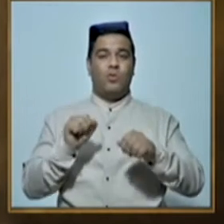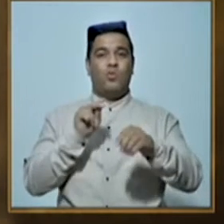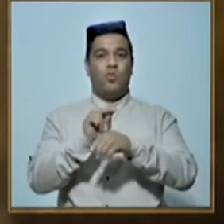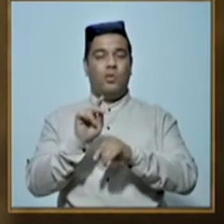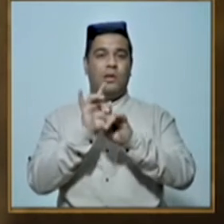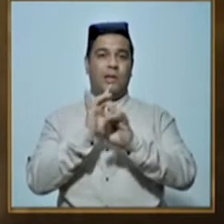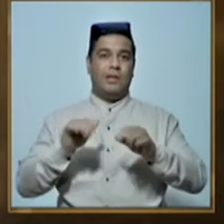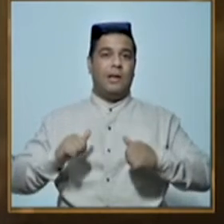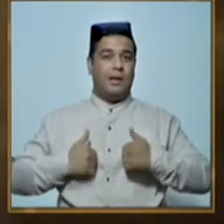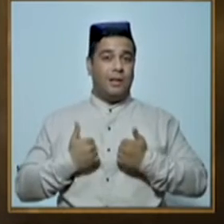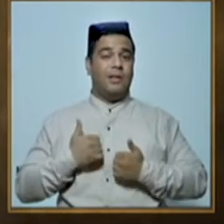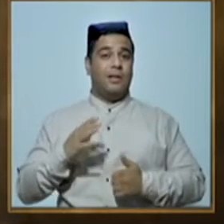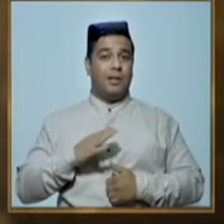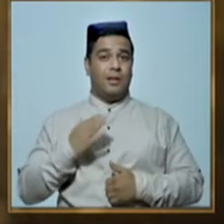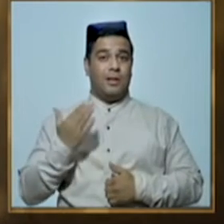tushuntirishga harakat qildik.